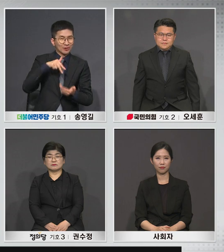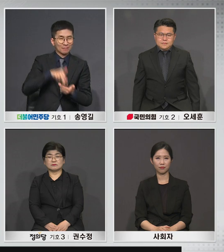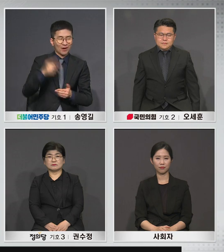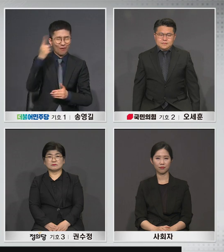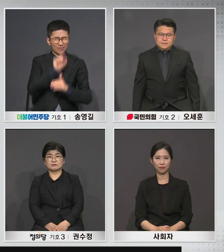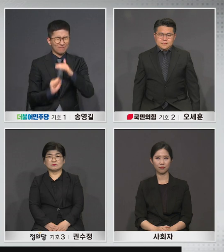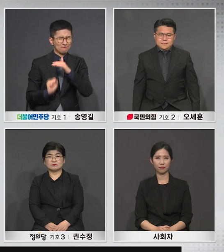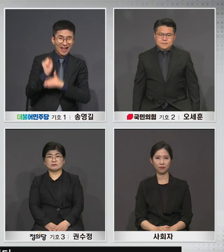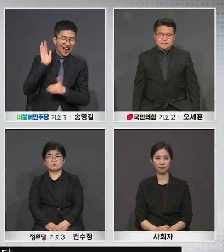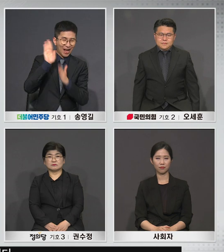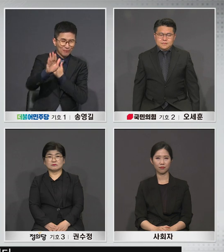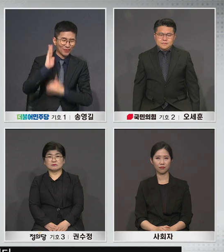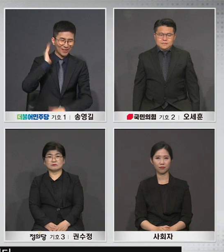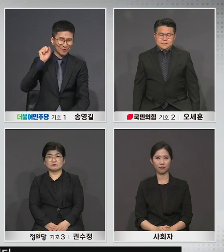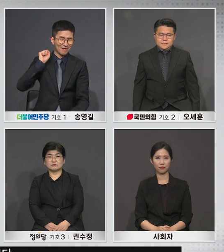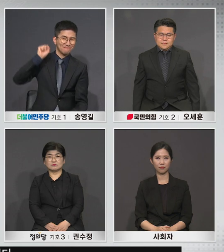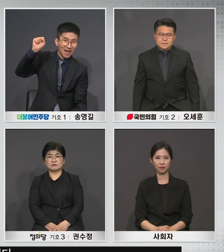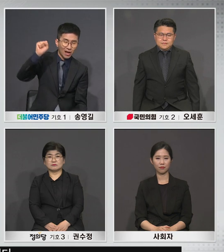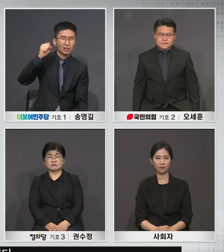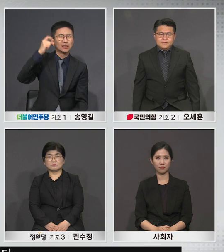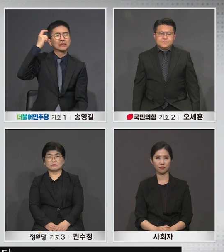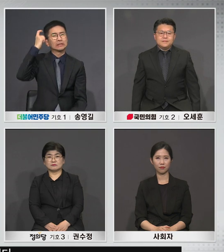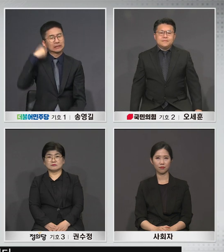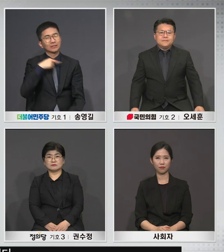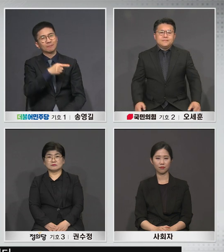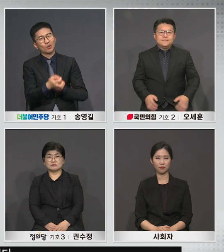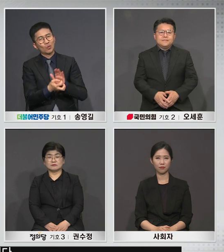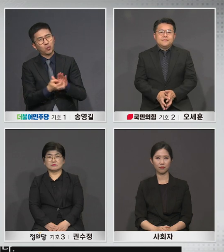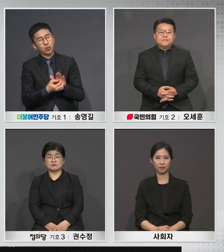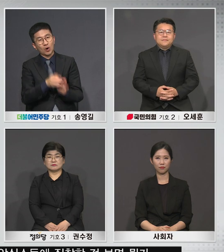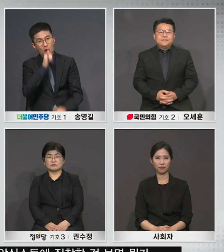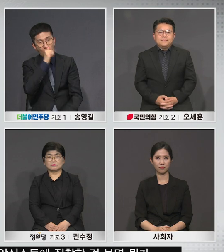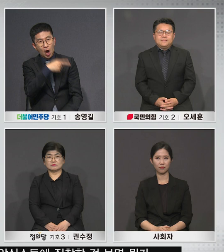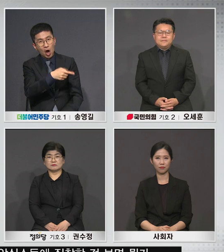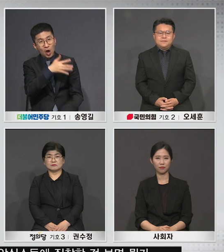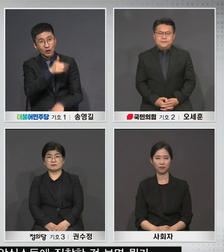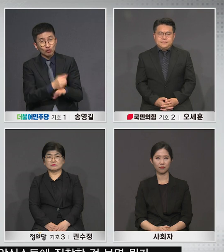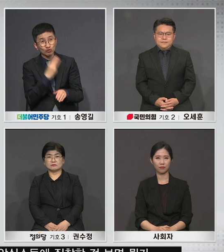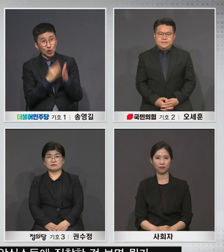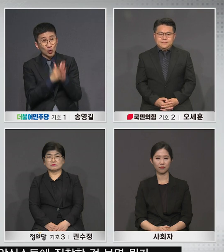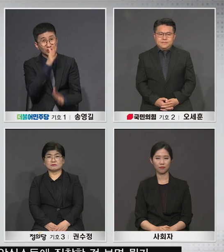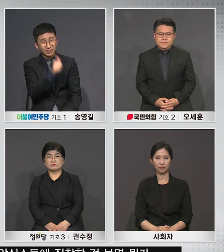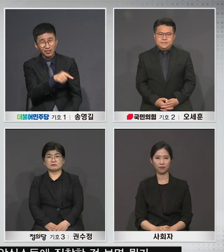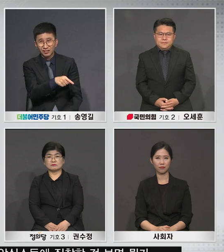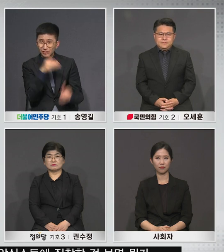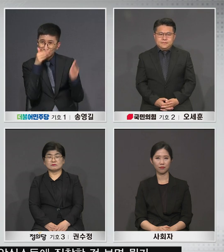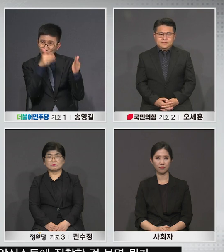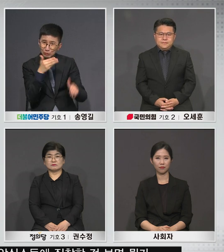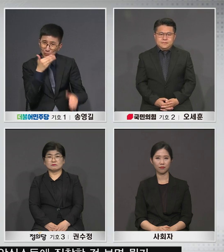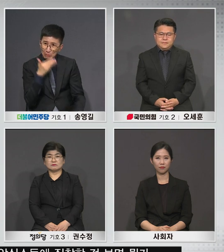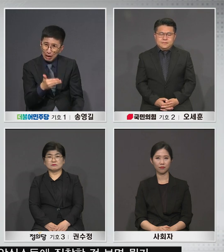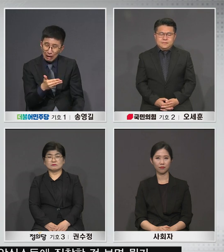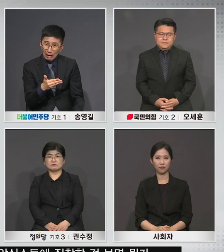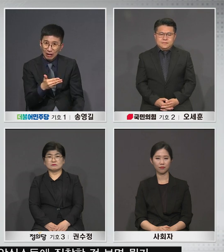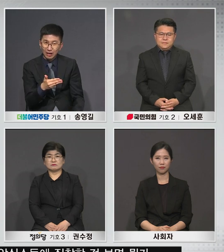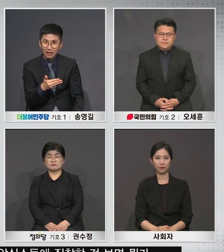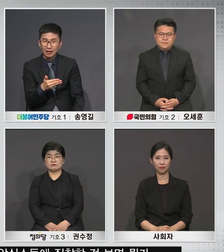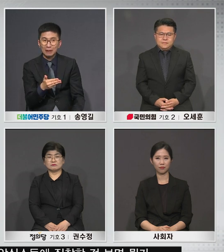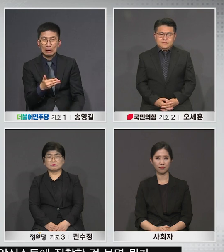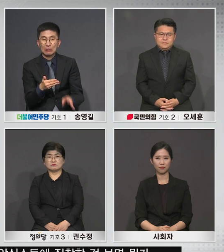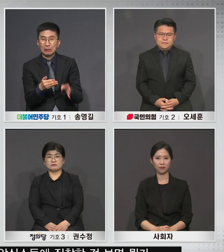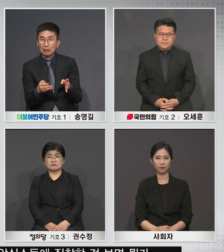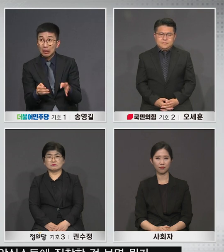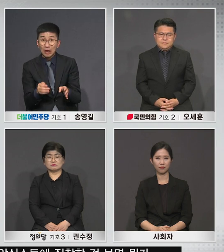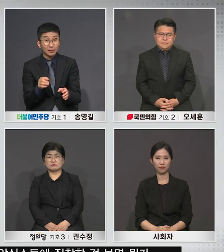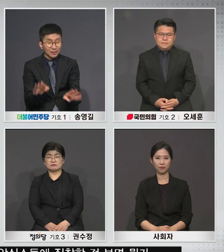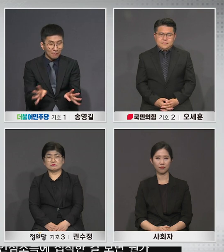후보로서 자리매김하려는 그런 의도가 보이기 때문에 많은 사람들이 서울시정에 과연 전념하겠느냐. 사선이 되면 또 대권으로 가지